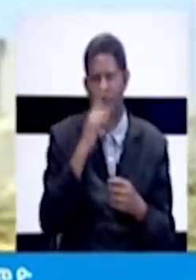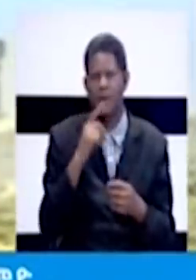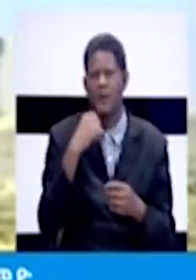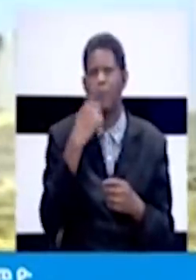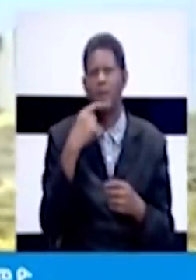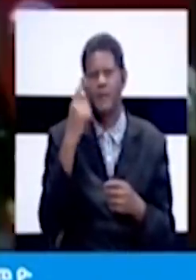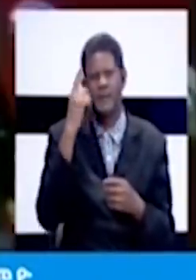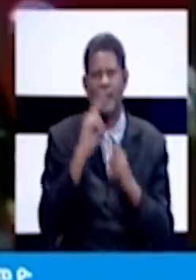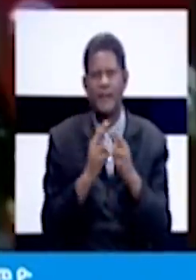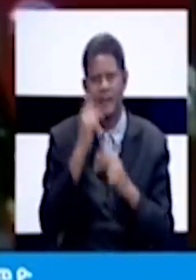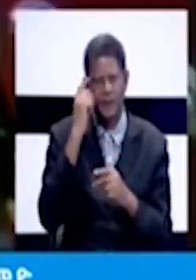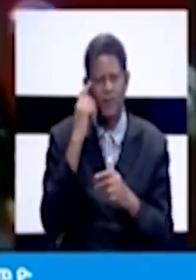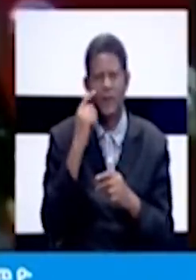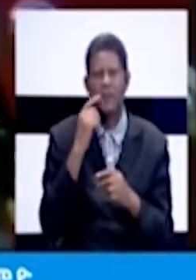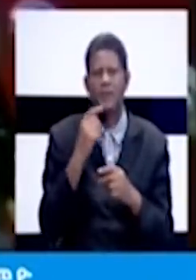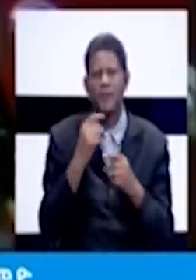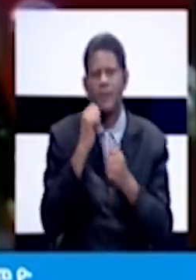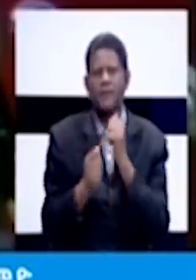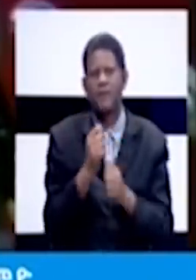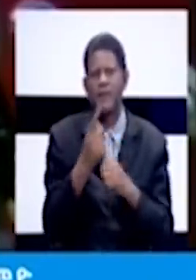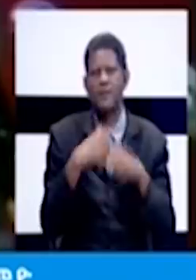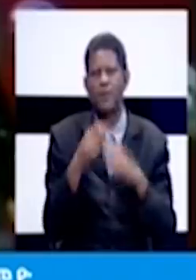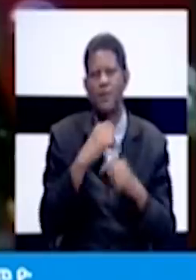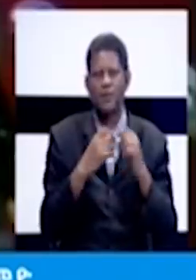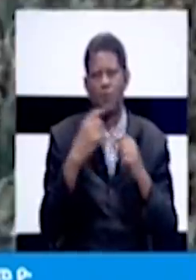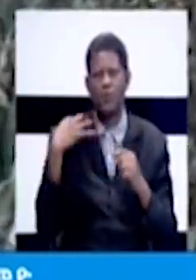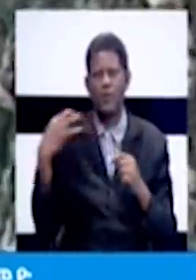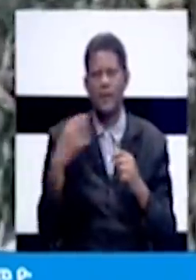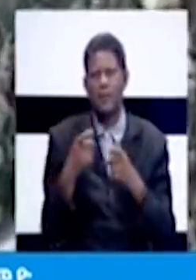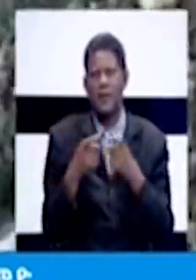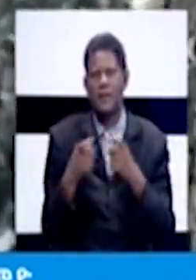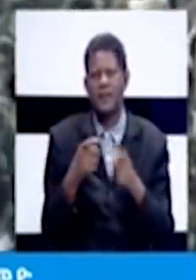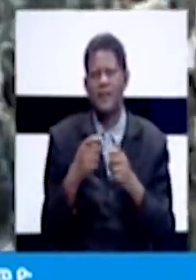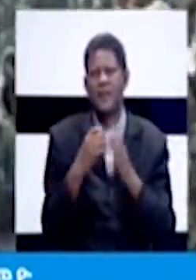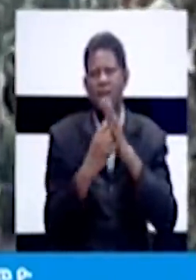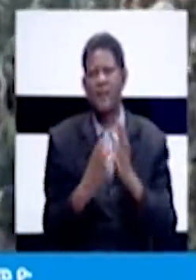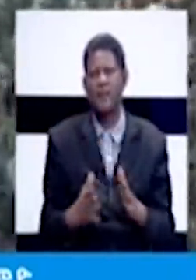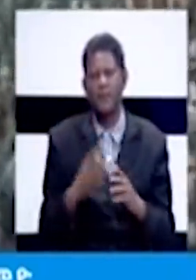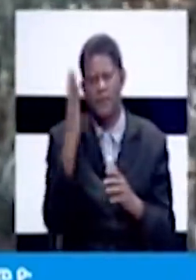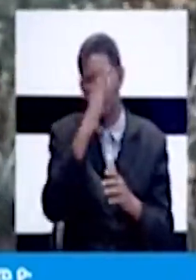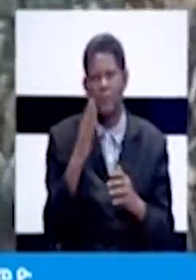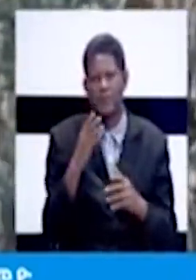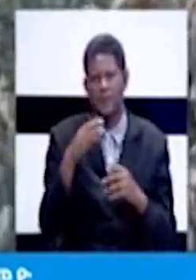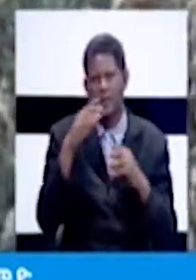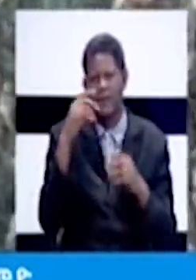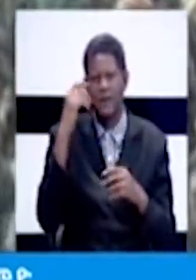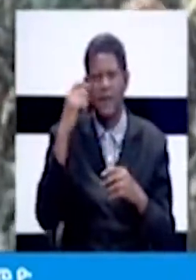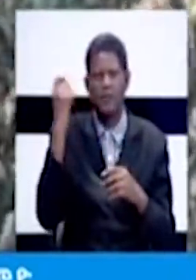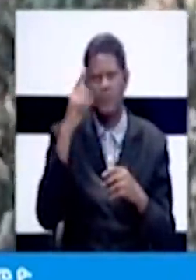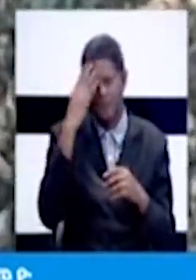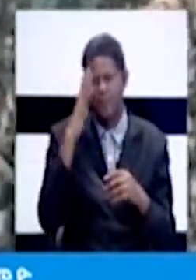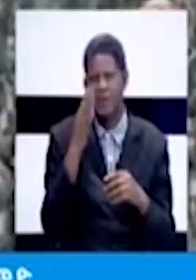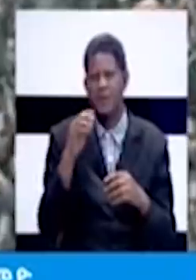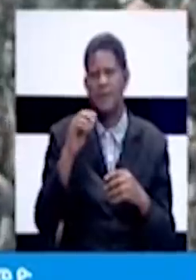تاريخ انتغرو عين متفاتا عندنا مزمصو ولقه ملختن فاشيستاويانن فصوم قنيعوم كم زي يفلتن اكواد اسنفاي حموخشت تمرسون ابروسو